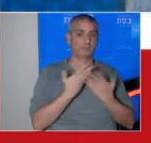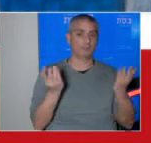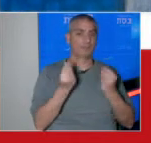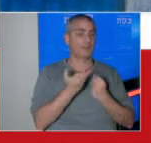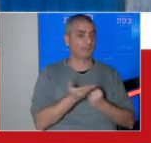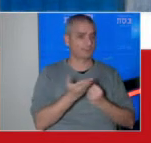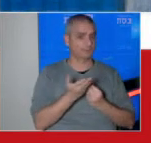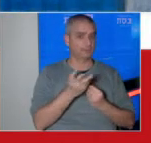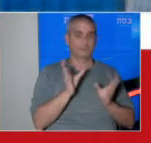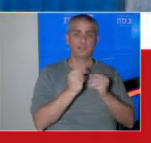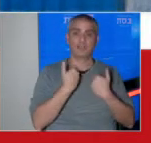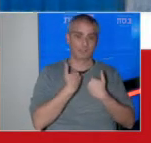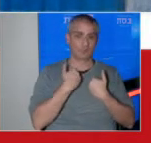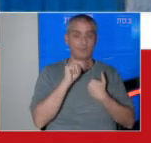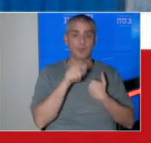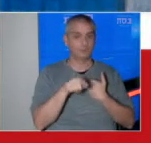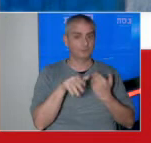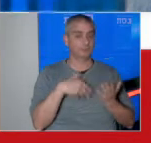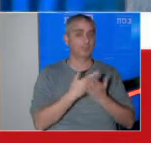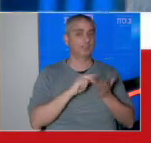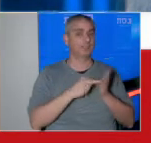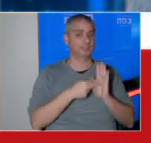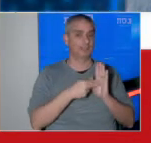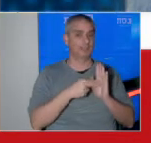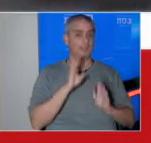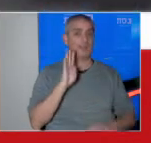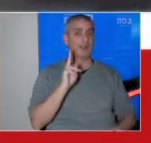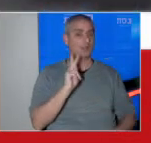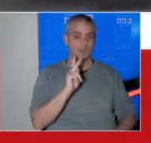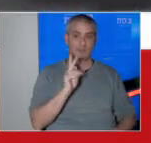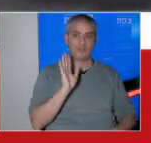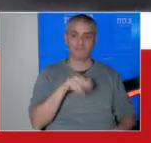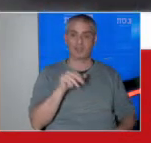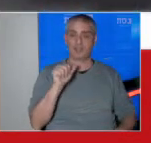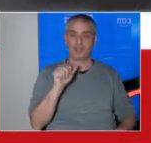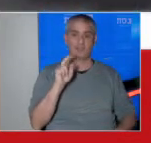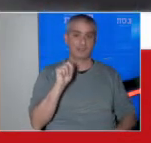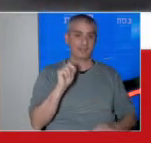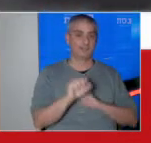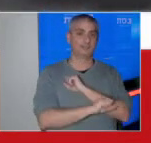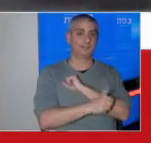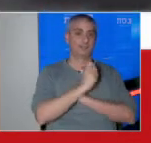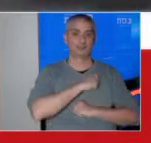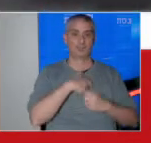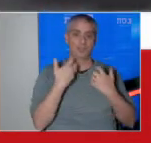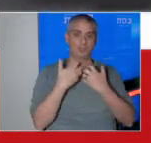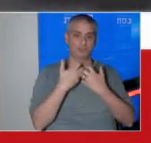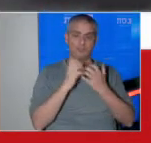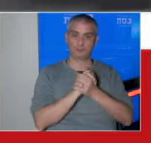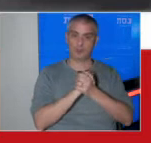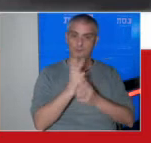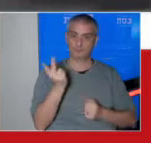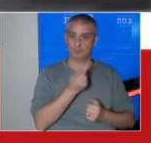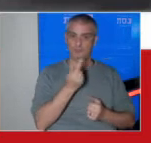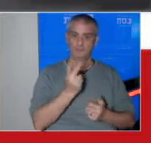הזה. איתנו בנושא הזה היועץ האסטרטגי ברלה קרומבי, ואלי נחט, סגן ראש עיריית אשדוד. שלום לשניכם.